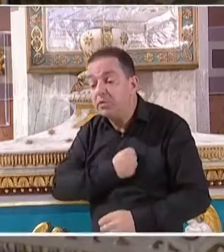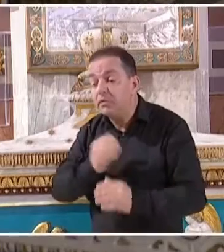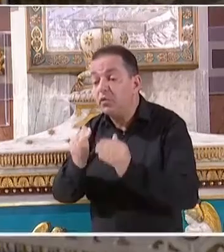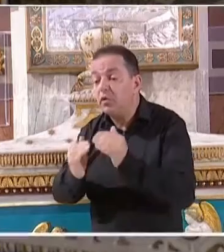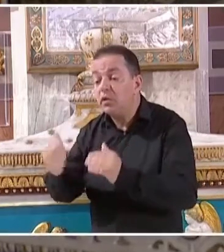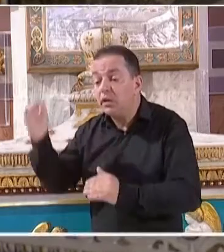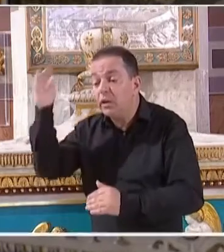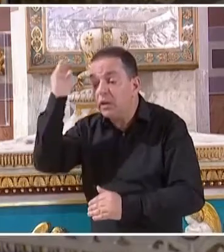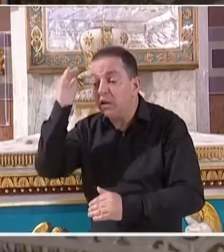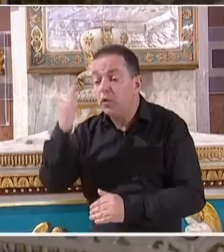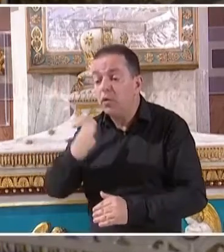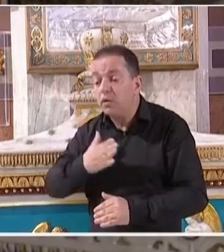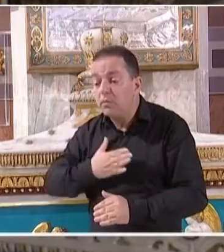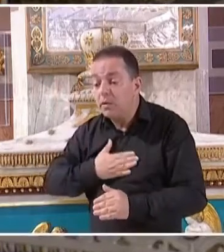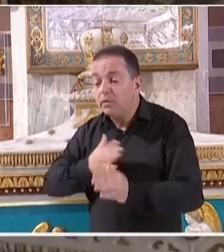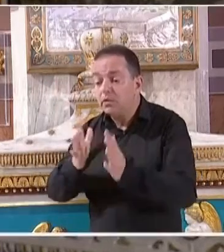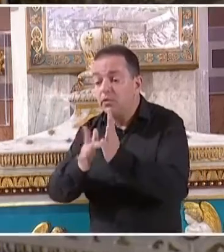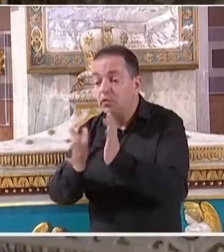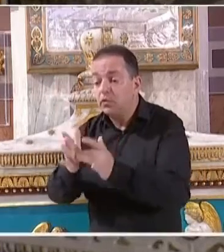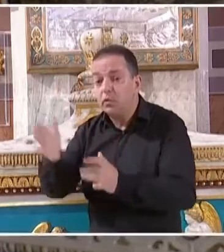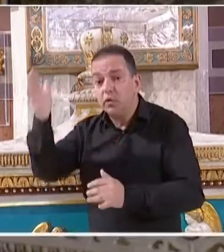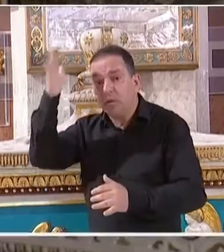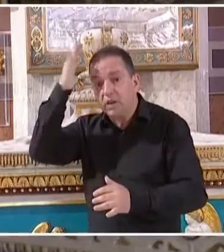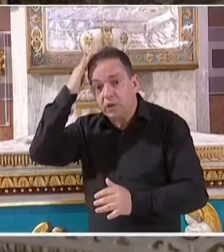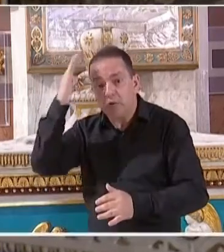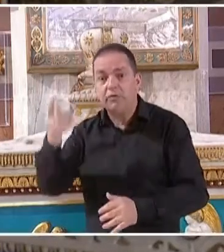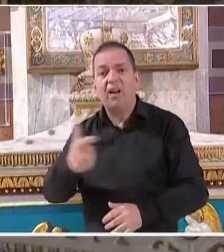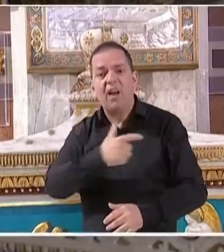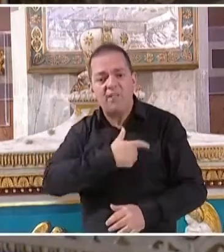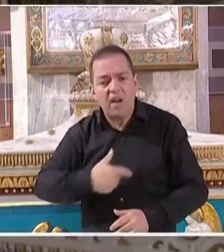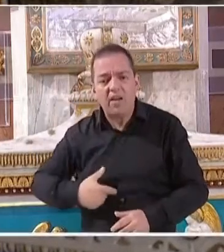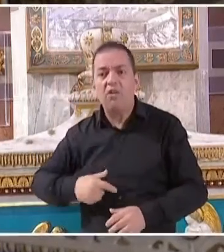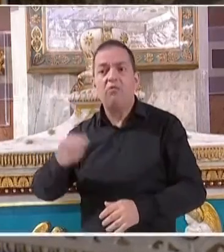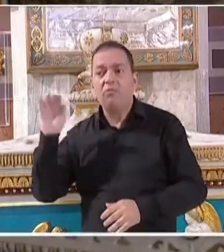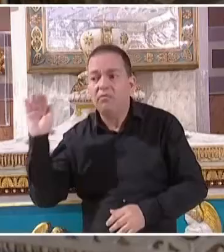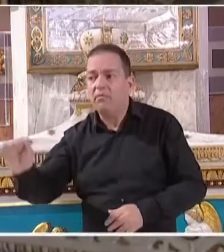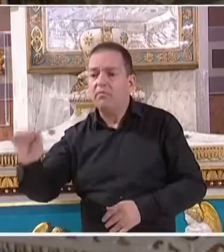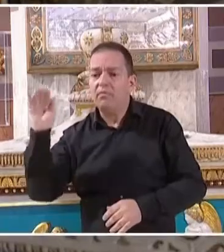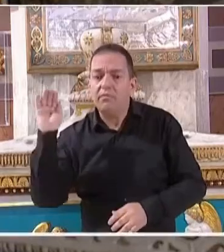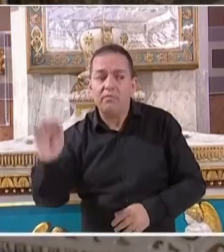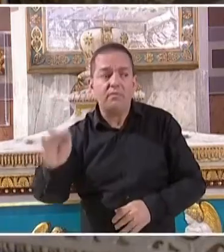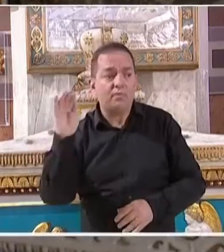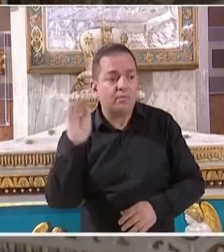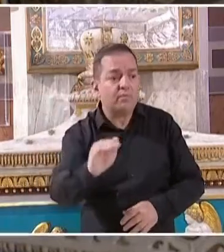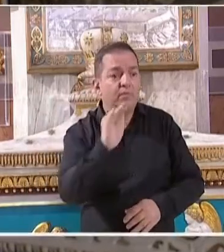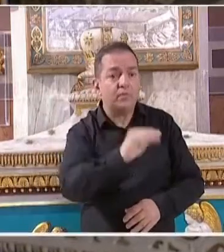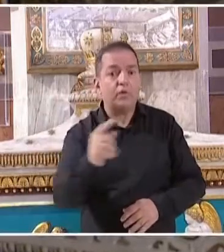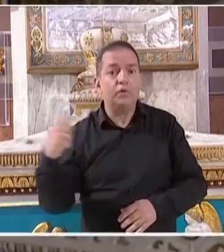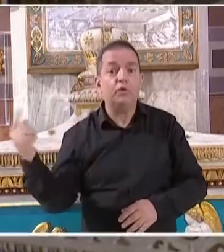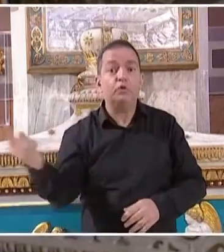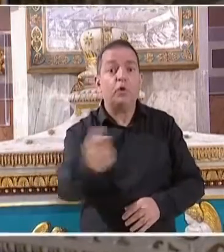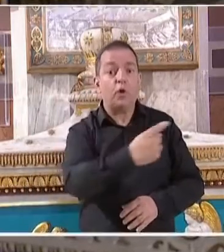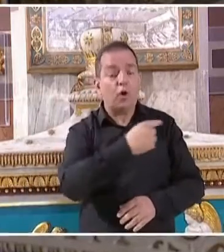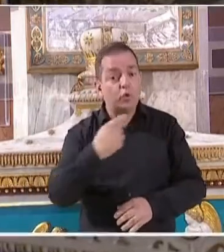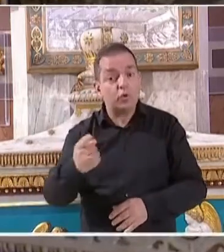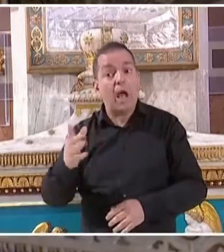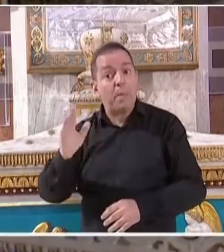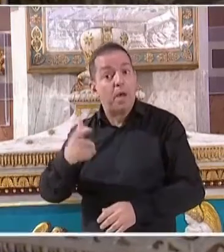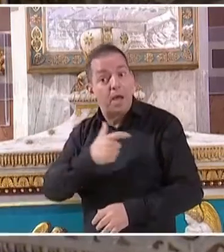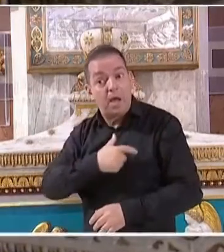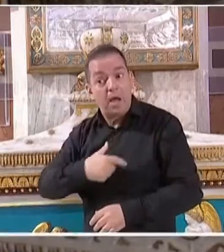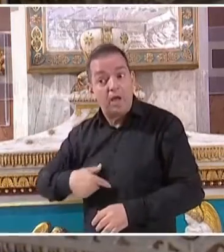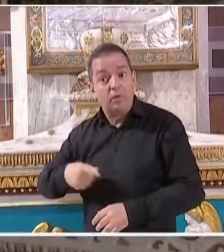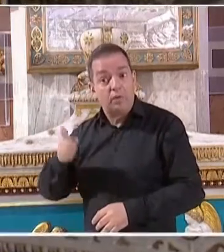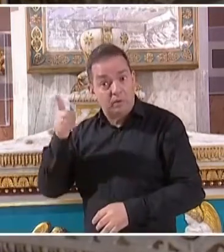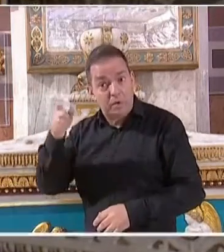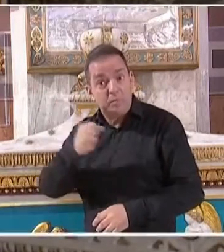αποκρίνεται διαχρονικά ο Αποστολικός Λόγος, και θα σωθείς. Δηλαδή